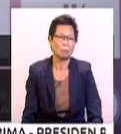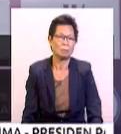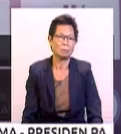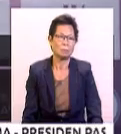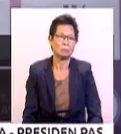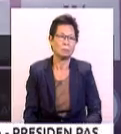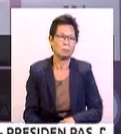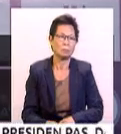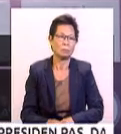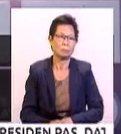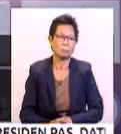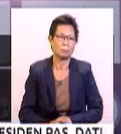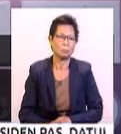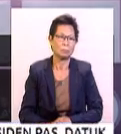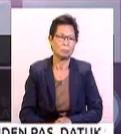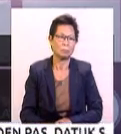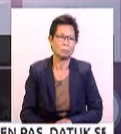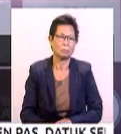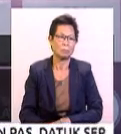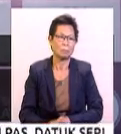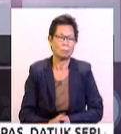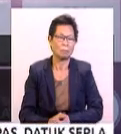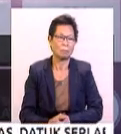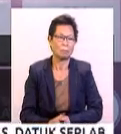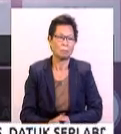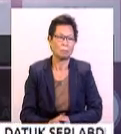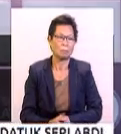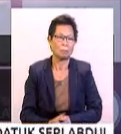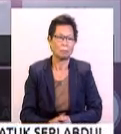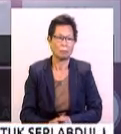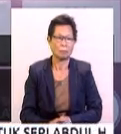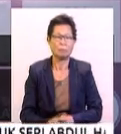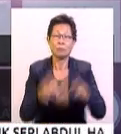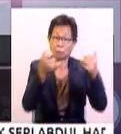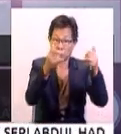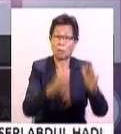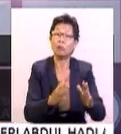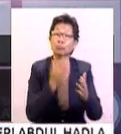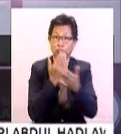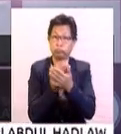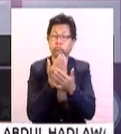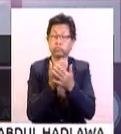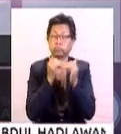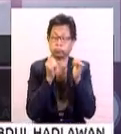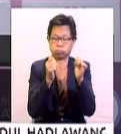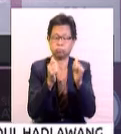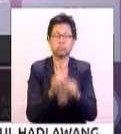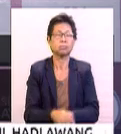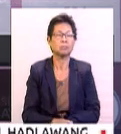cannot. Today the players were very good.